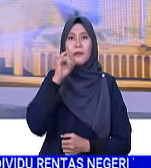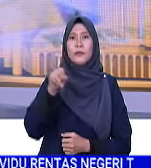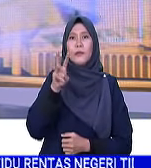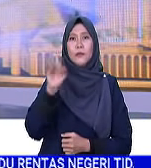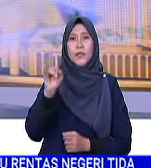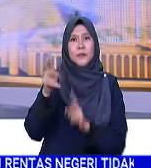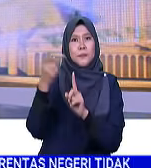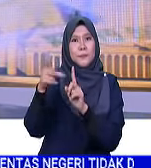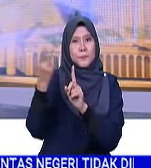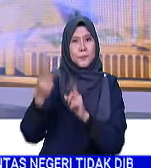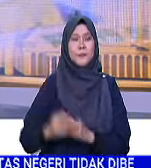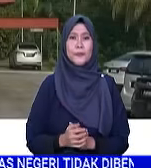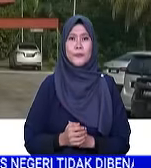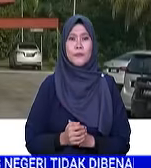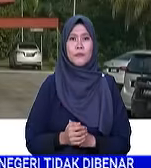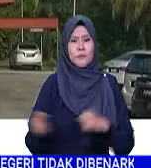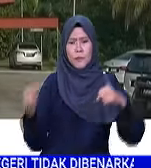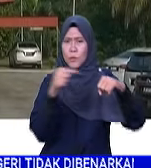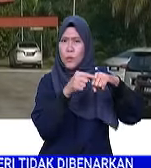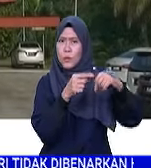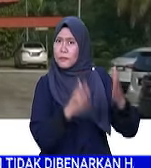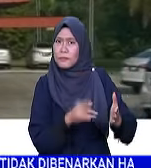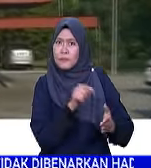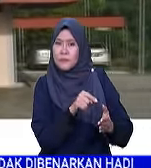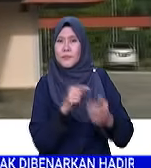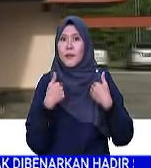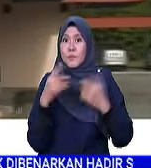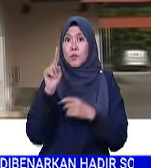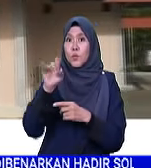Jawi Pulau Pinang. Mengikut pertuduhan, dia didakwa memiliki